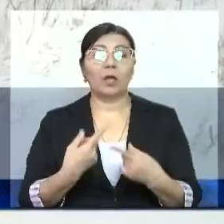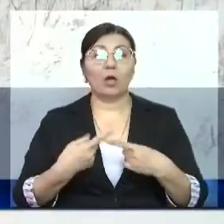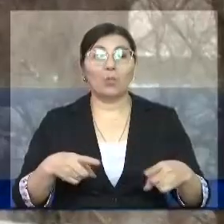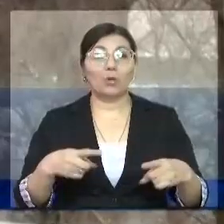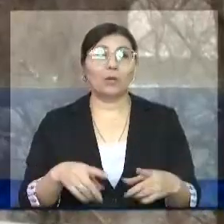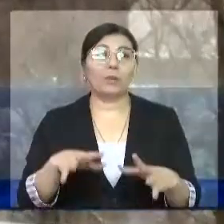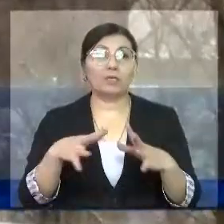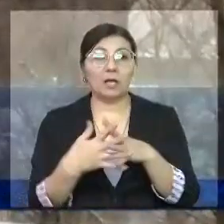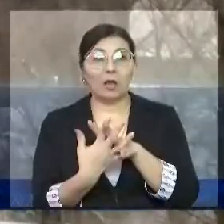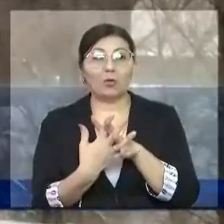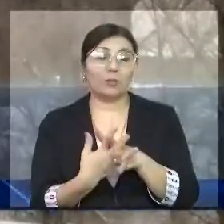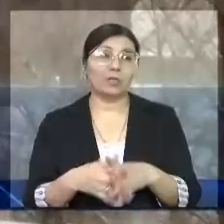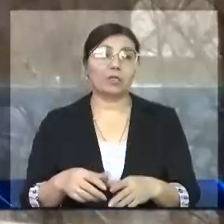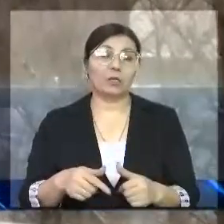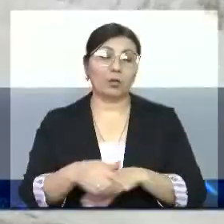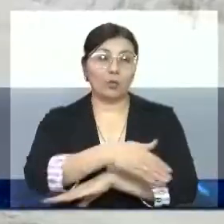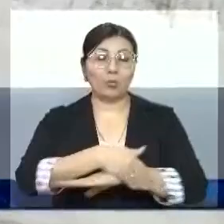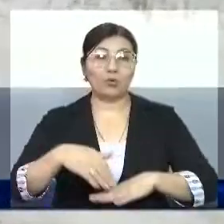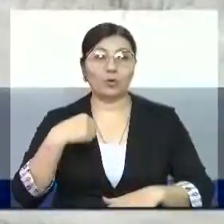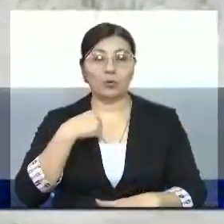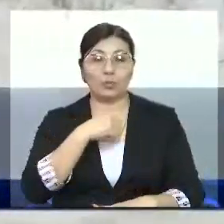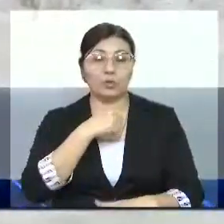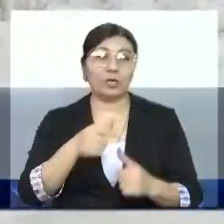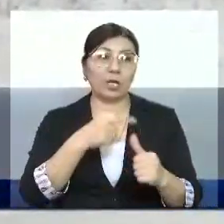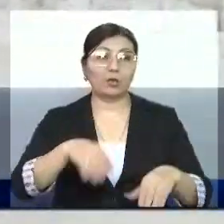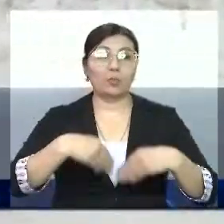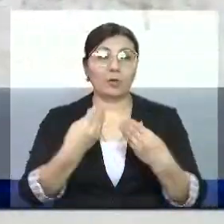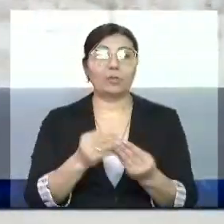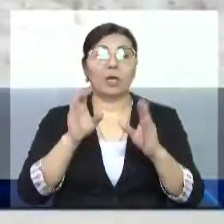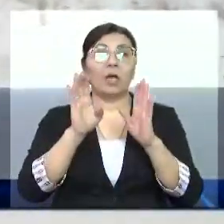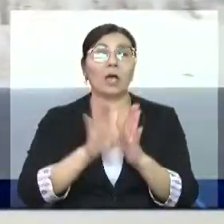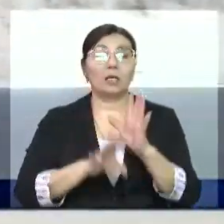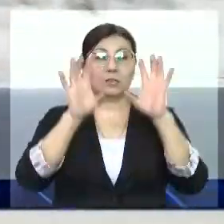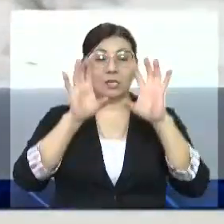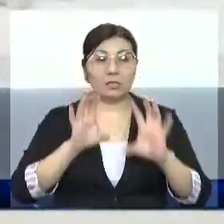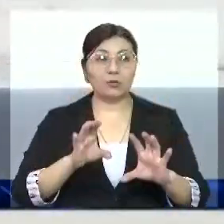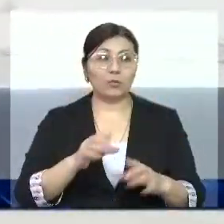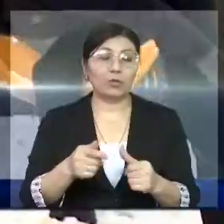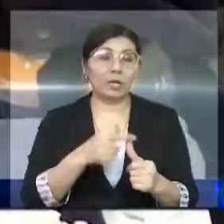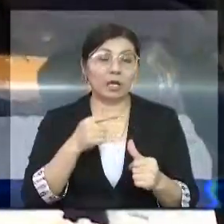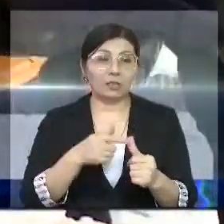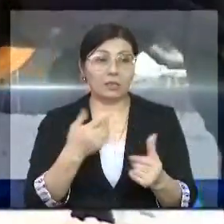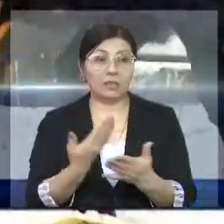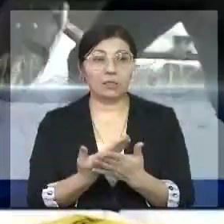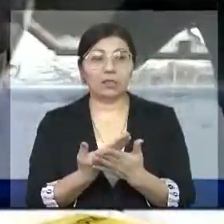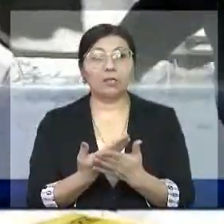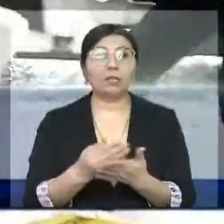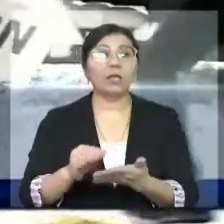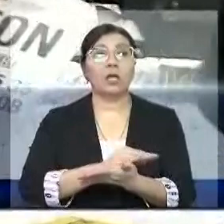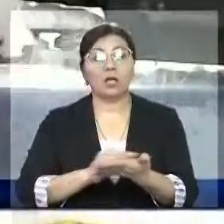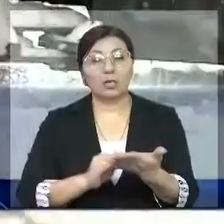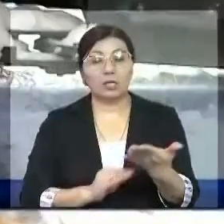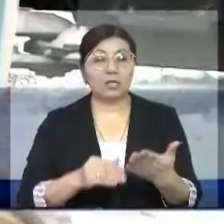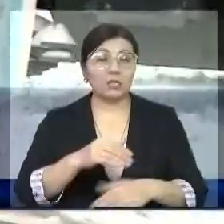тұрғындары көшелерге өз бетінше атау беруді әдетке айналдырған. Заңсыз қойылған атаулар тақтайға жазып, нұсқама ретінде күре жолдың бойына орналастырып